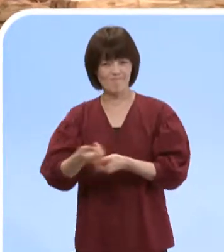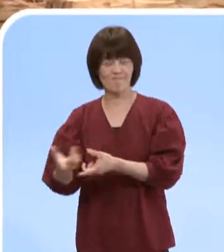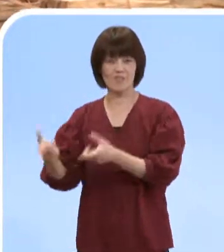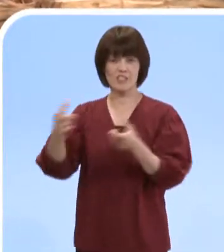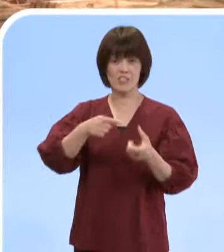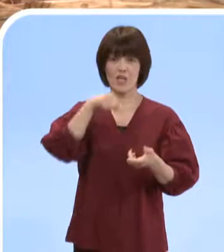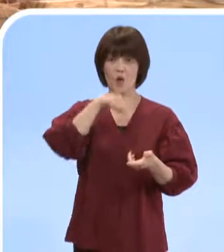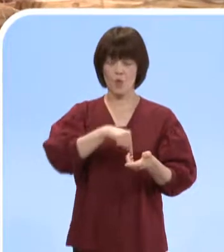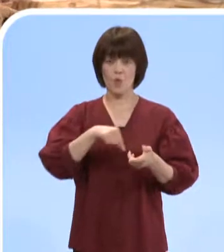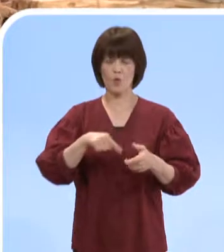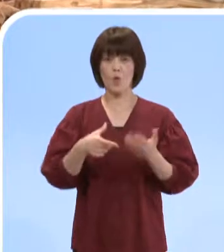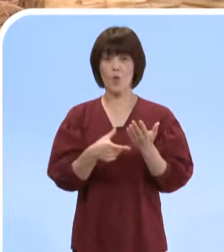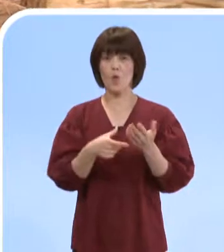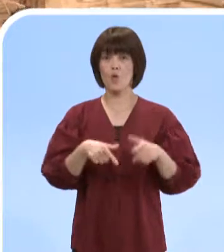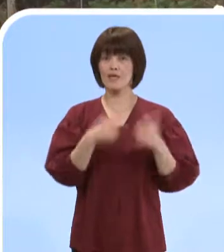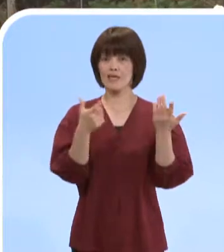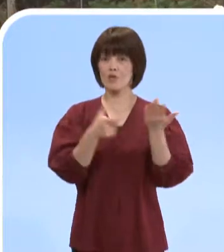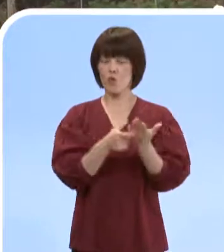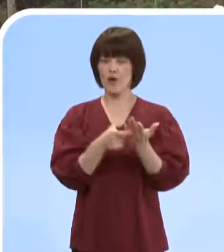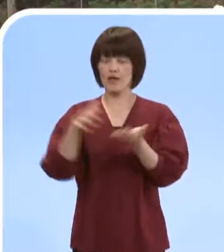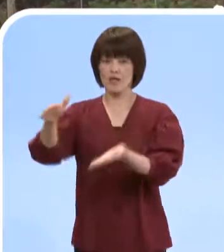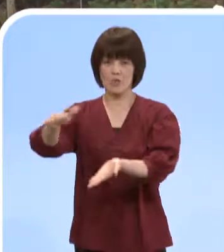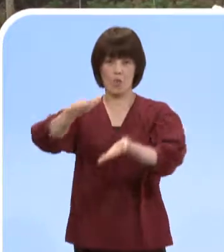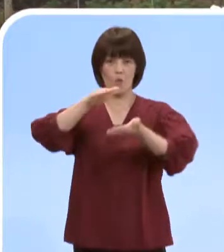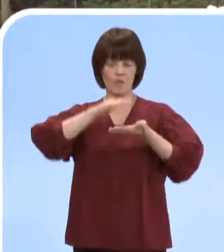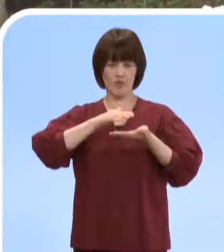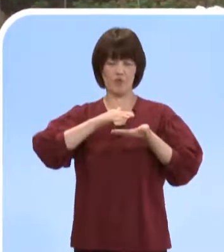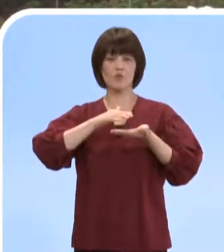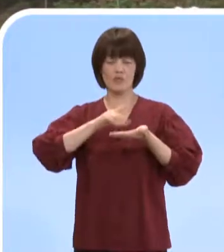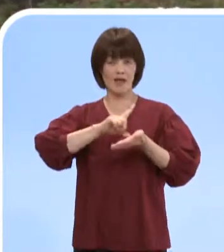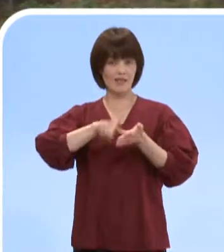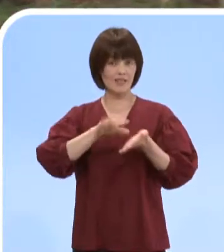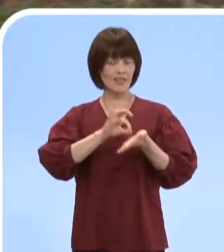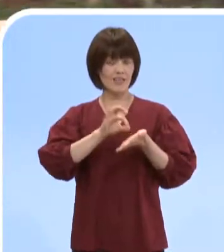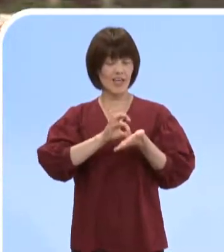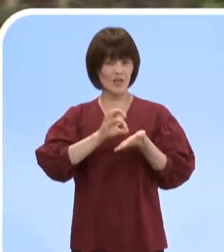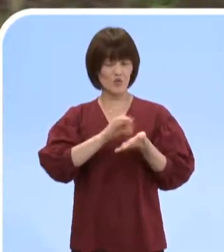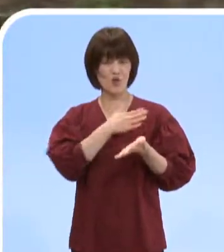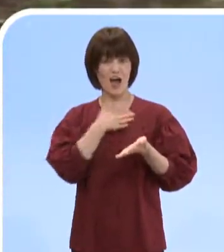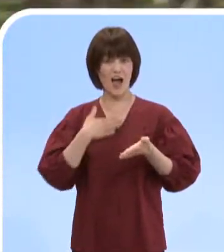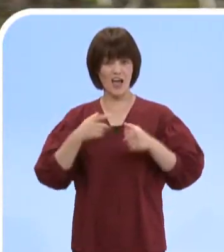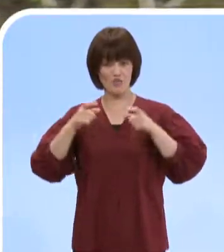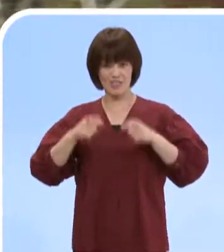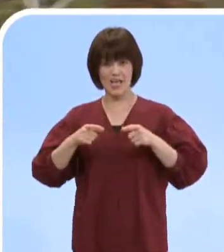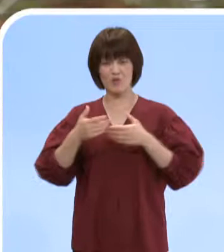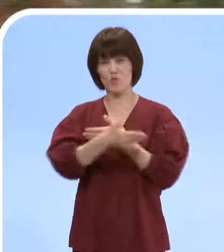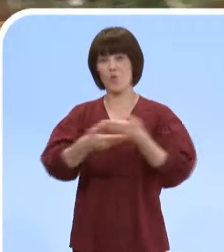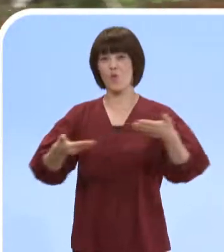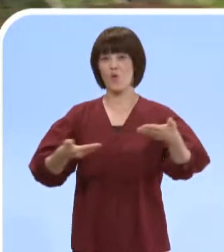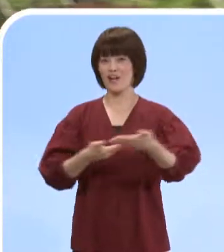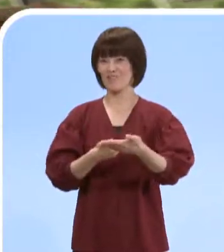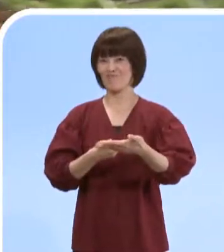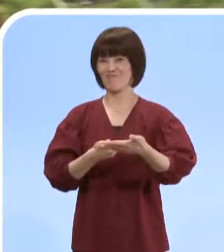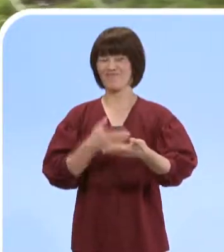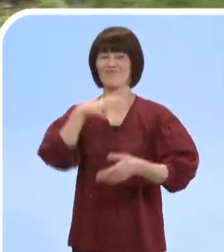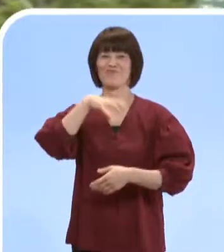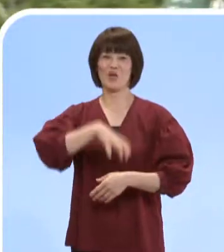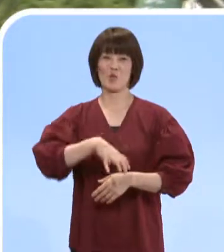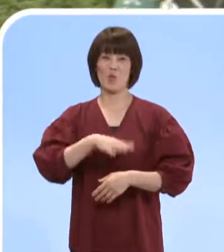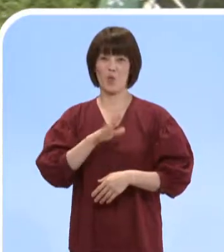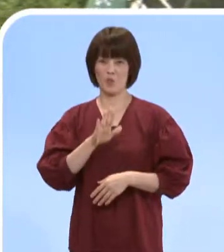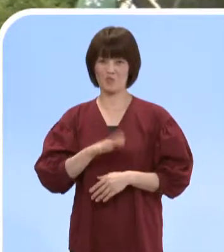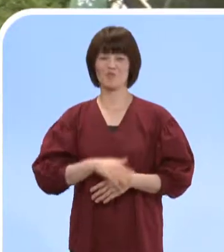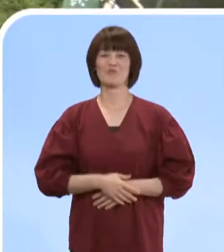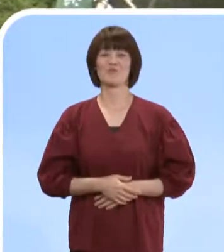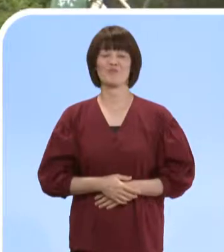木の駅と呼ばれるヤードに持ってきてもらうと、地域通貨券と交換して今までお金にならなかった木がお金になる場